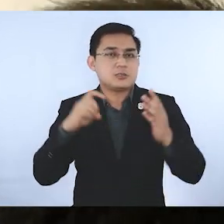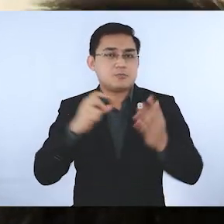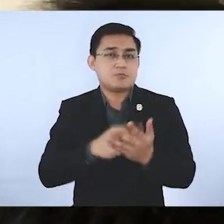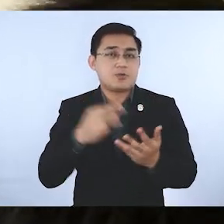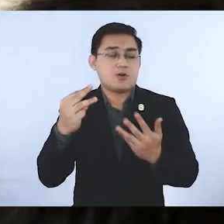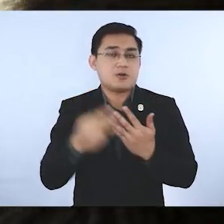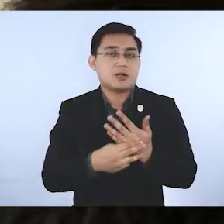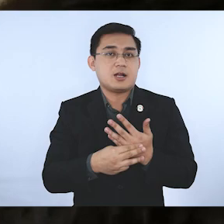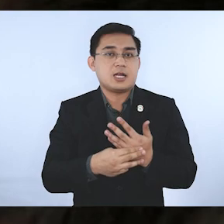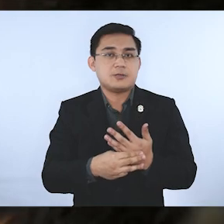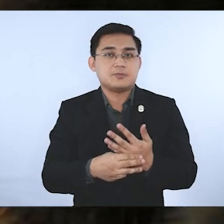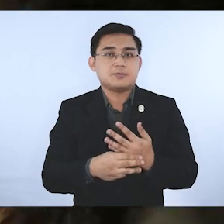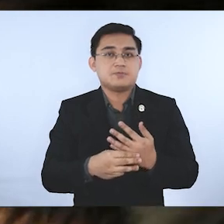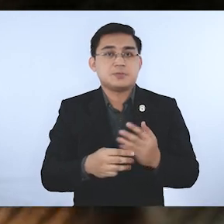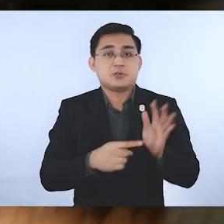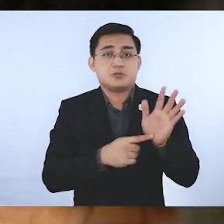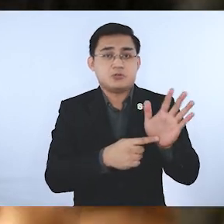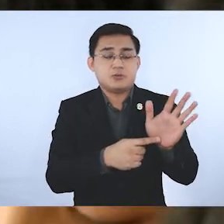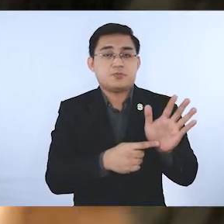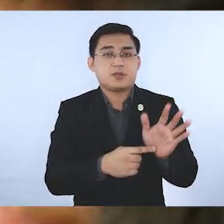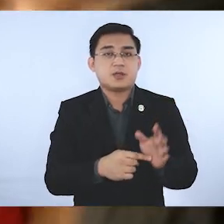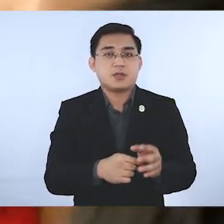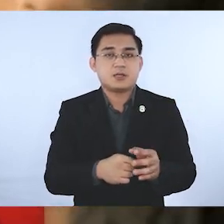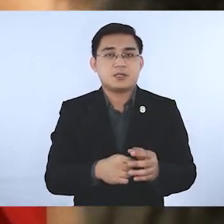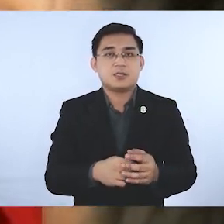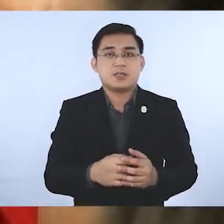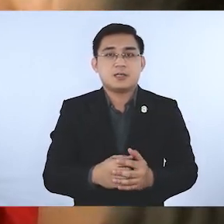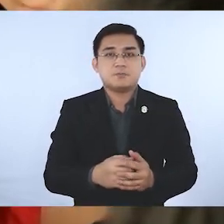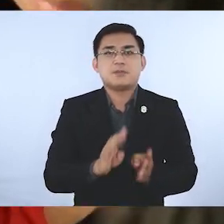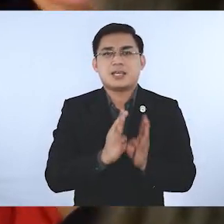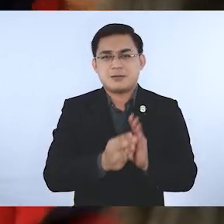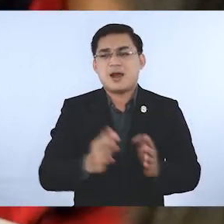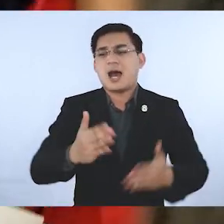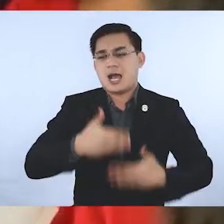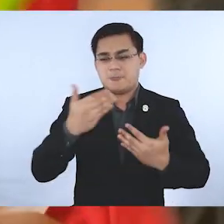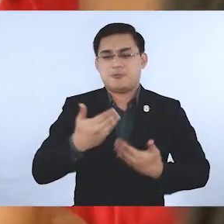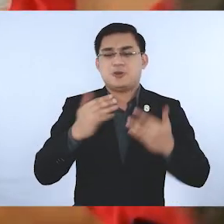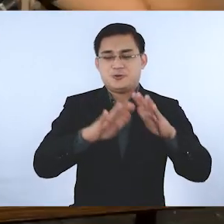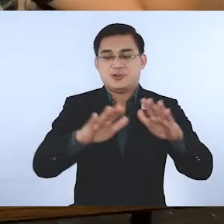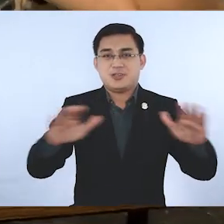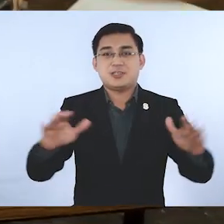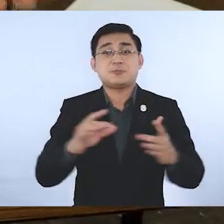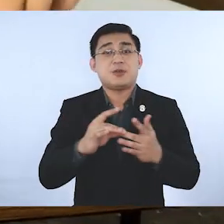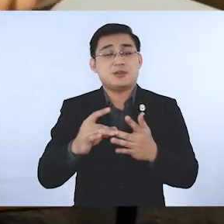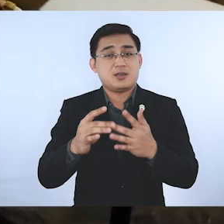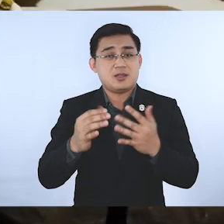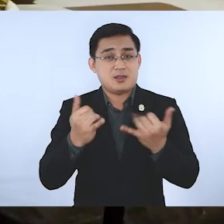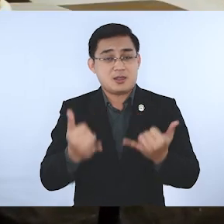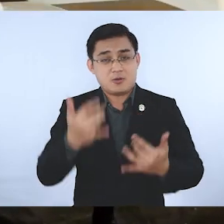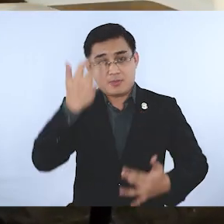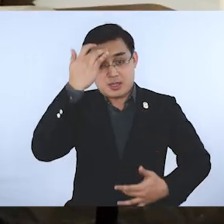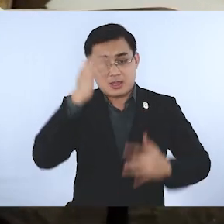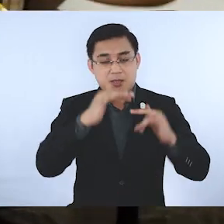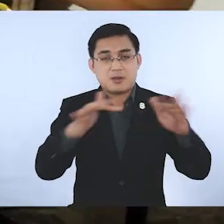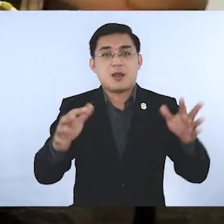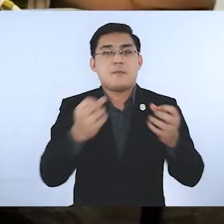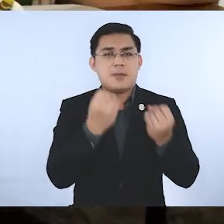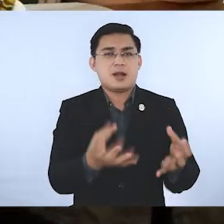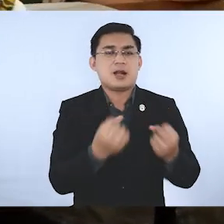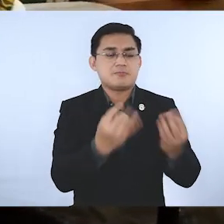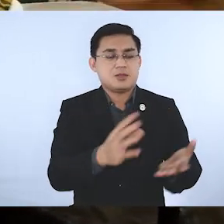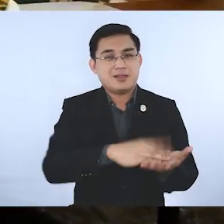na kanilang ipinalalabas. Nawawala ang lungkot ng mga kabataan lalo na po ngayong panahon ng pandemya at marami po